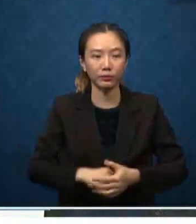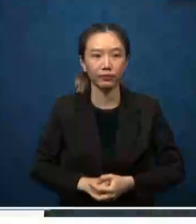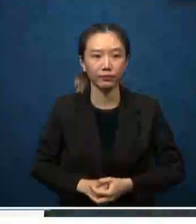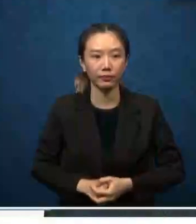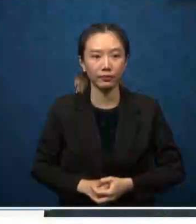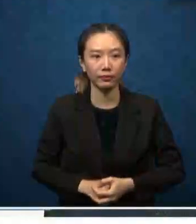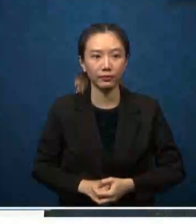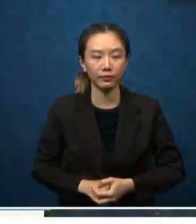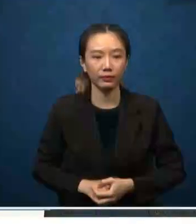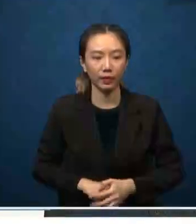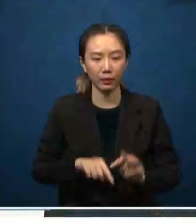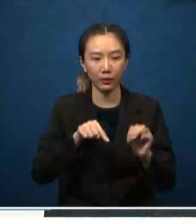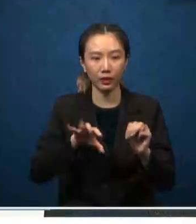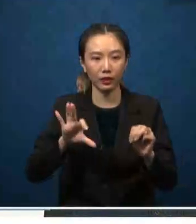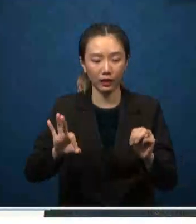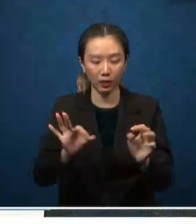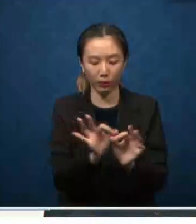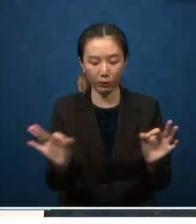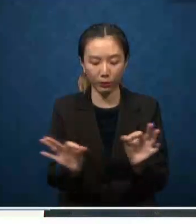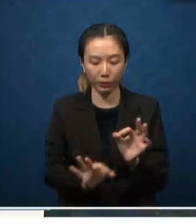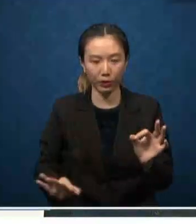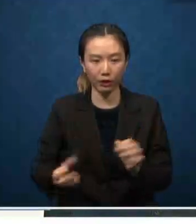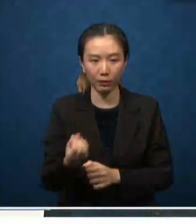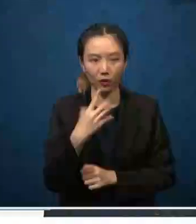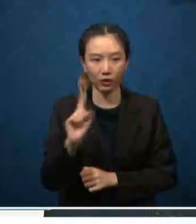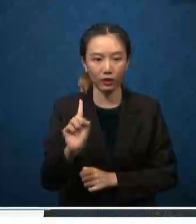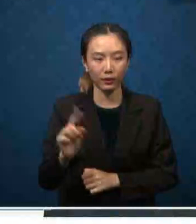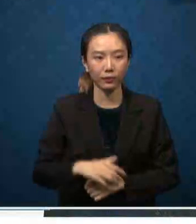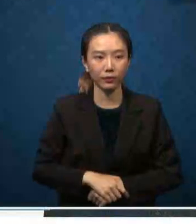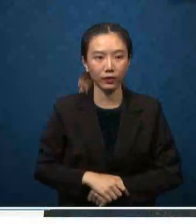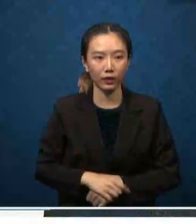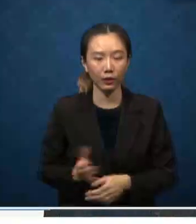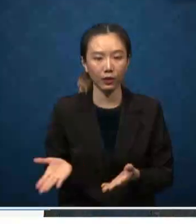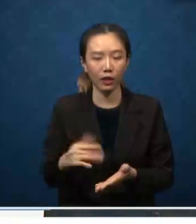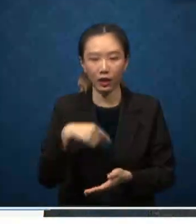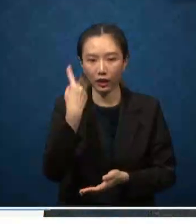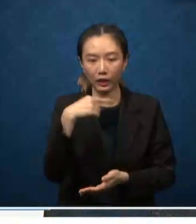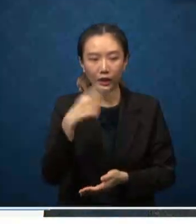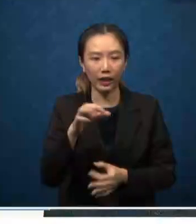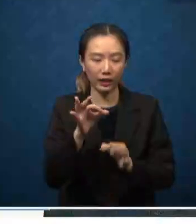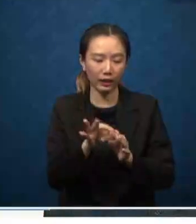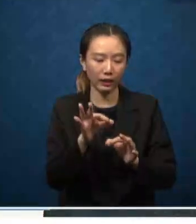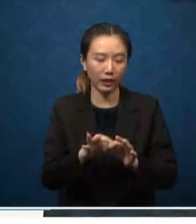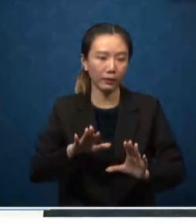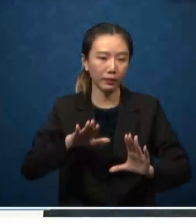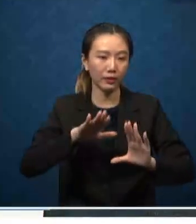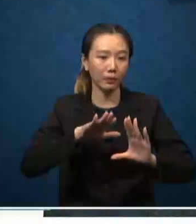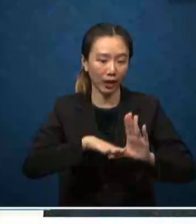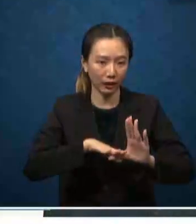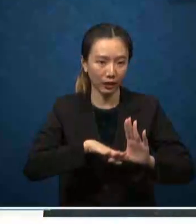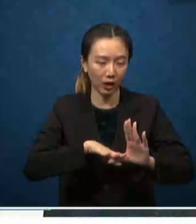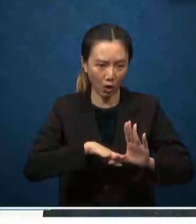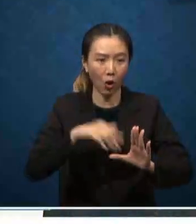อนนี้ในมาตรา9เขียนไว้อย่างนี้ท่านประธานครับก็คือไอ้พวกไปเปิดบัญชีม้านั่นล่ะโดย